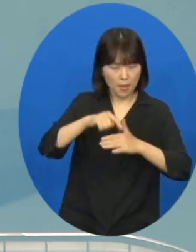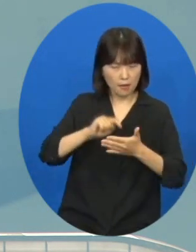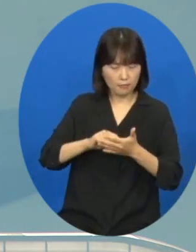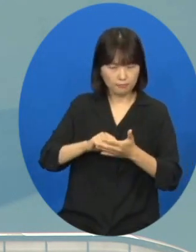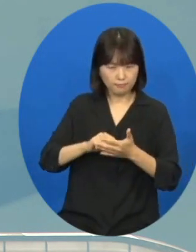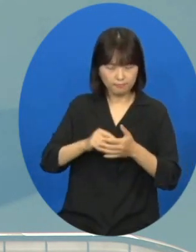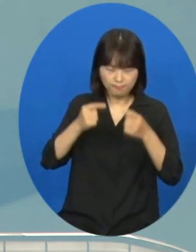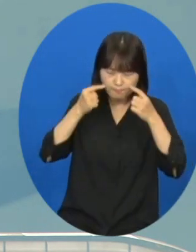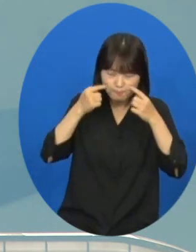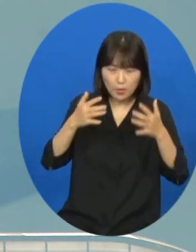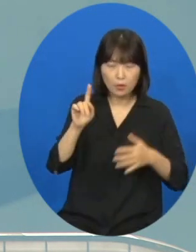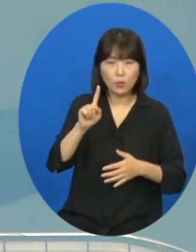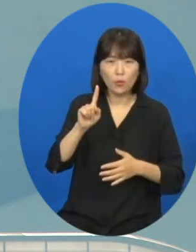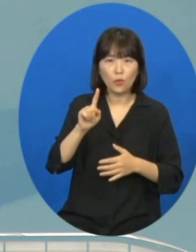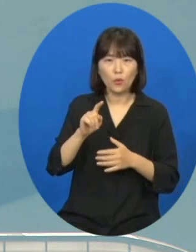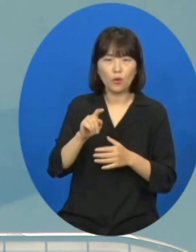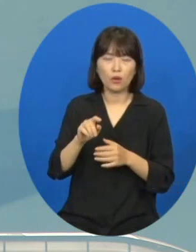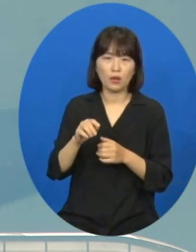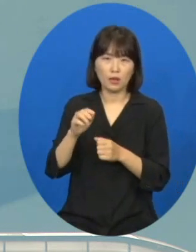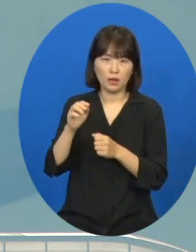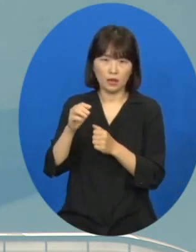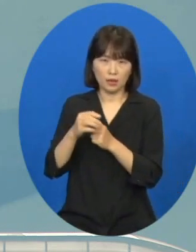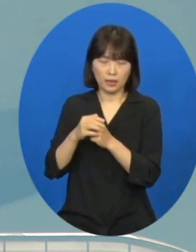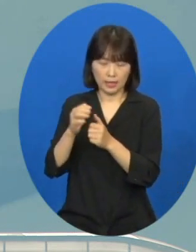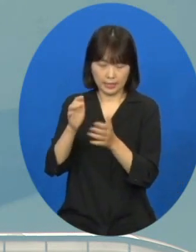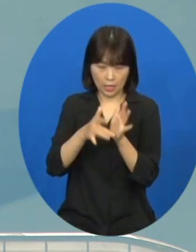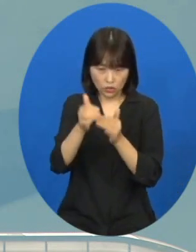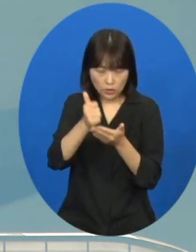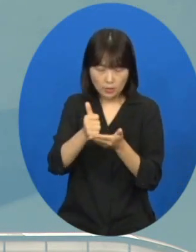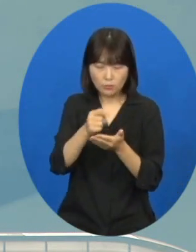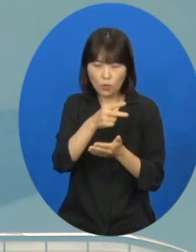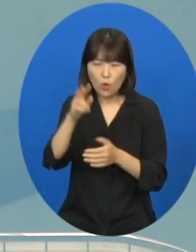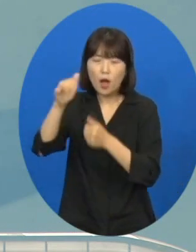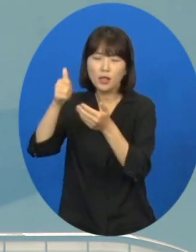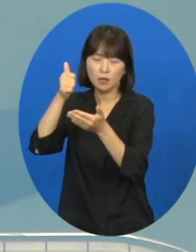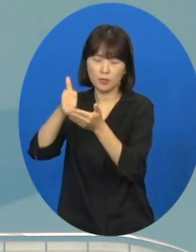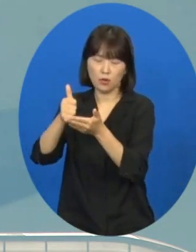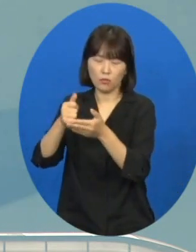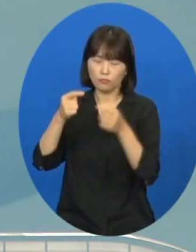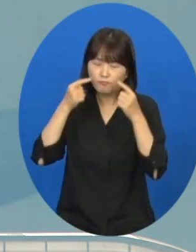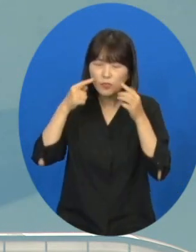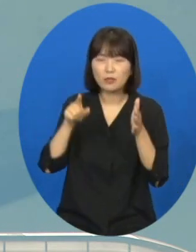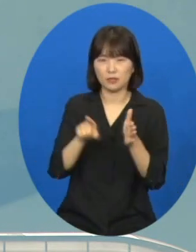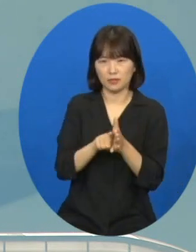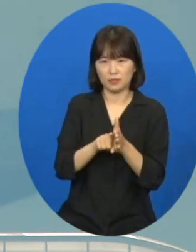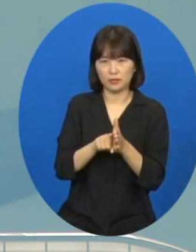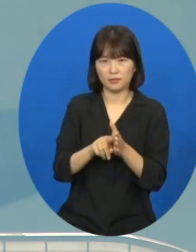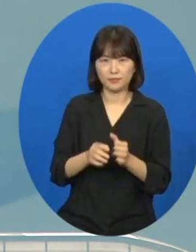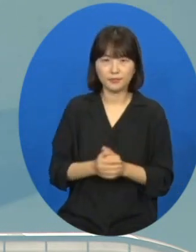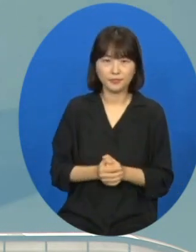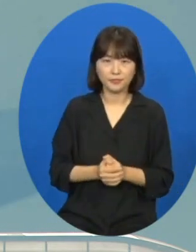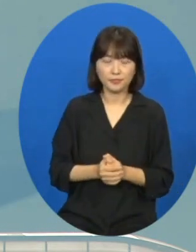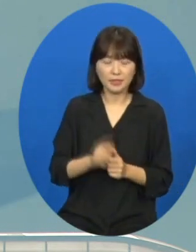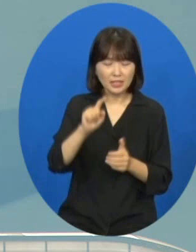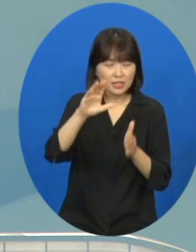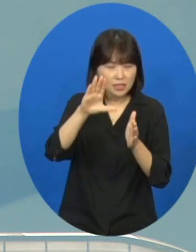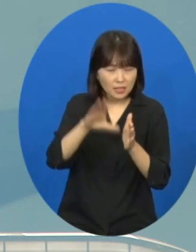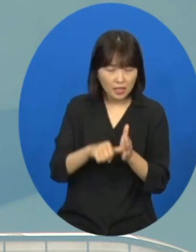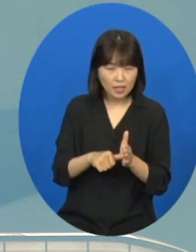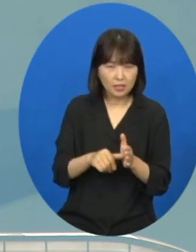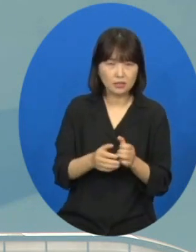믿어졌어요. 그때 당시 그런 믿음을 갖는 게 이상할 정도입니다. 제사장,